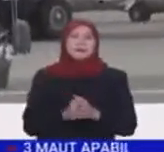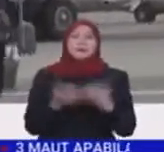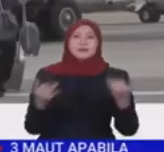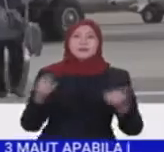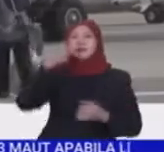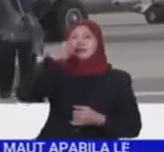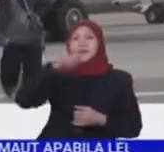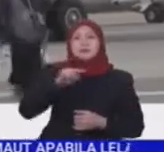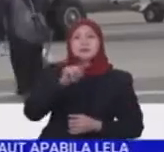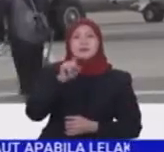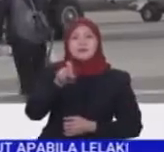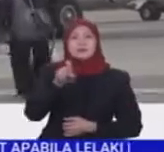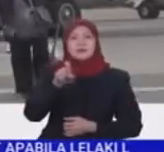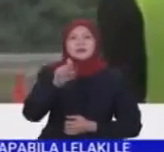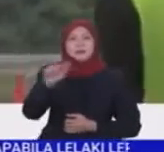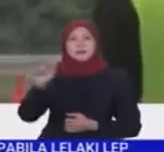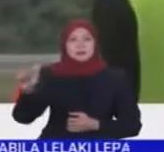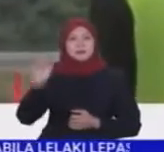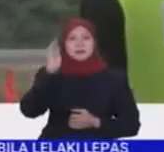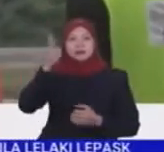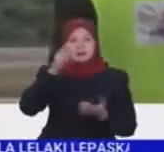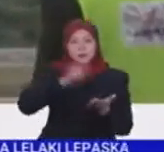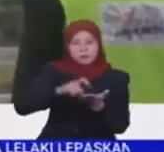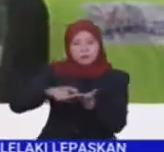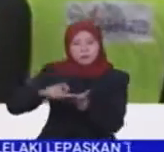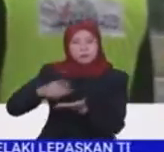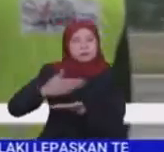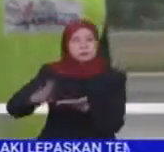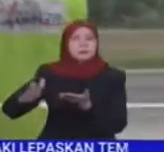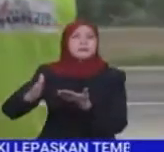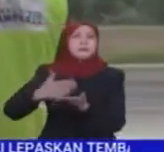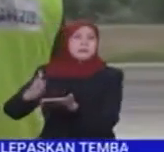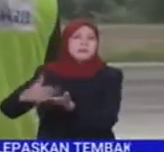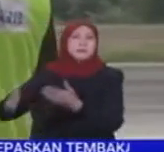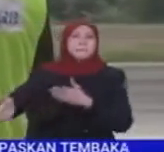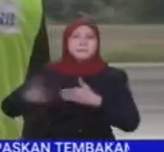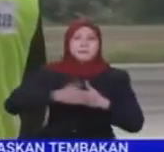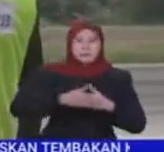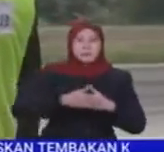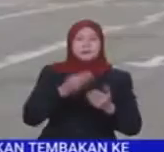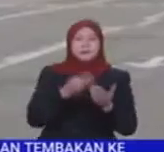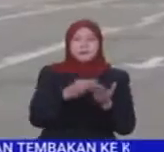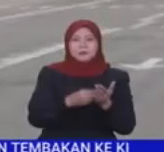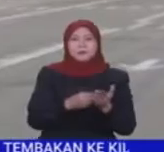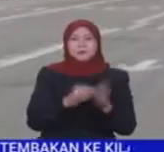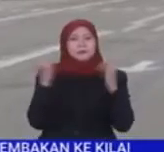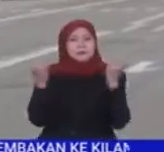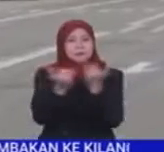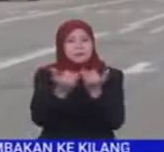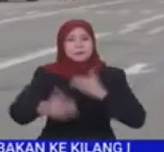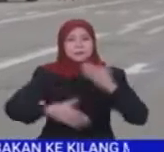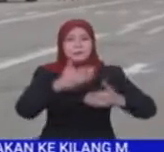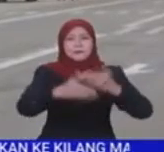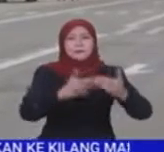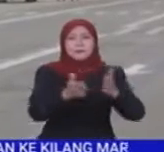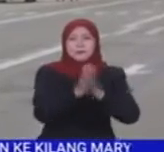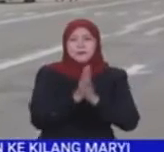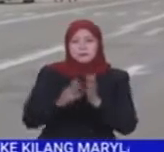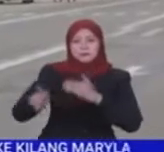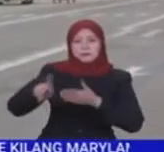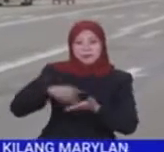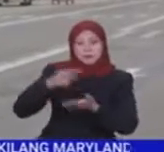berusaha menyelesaikan semua hutang tertunggak melalui bayaran balik dan pemberian kredit. Syarikat itu sedang memproses permintaan bayaran